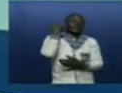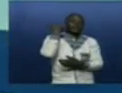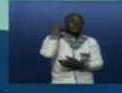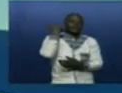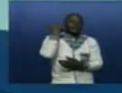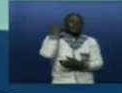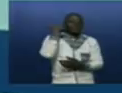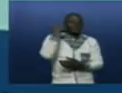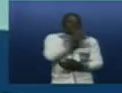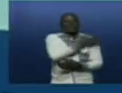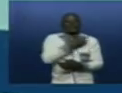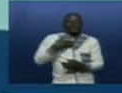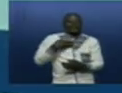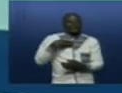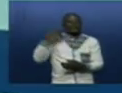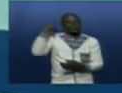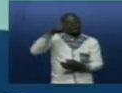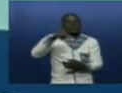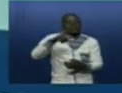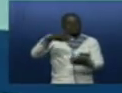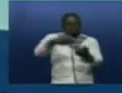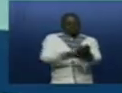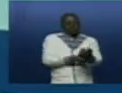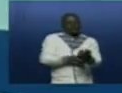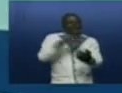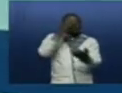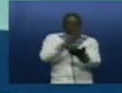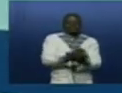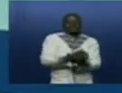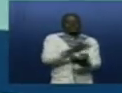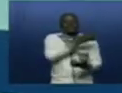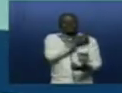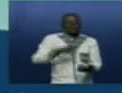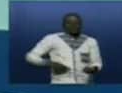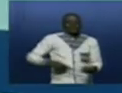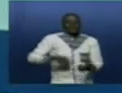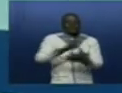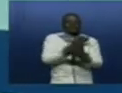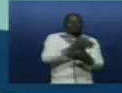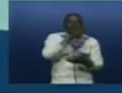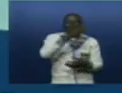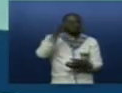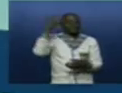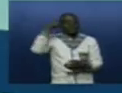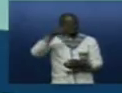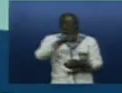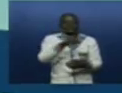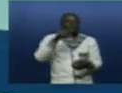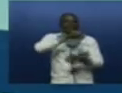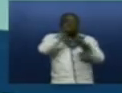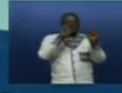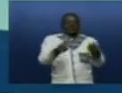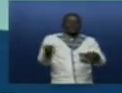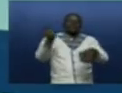Et puis, faut-il craindre pour une nouvelle rupture diplomatique entre les États-Unis et Cuba? La question mérite d'être posée, vu